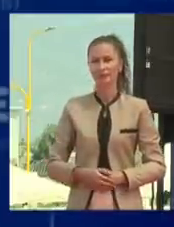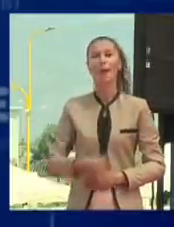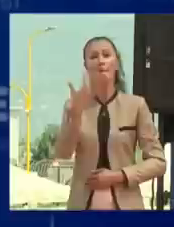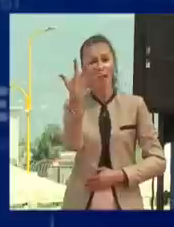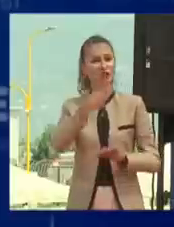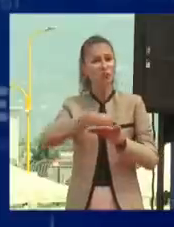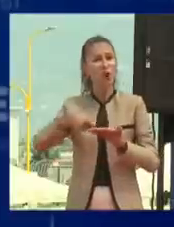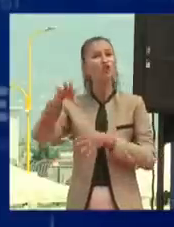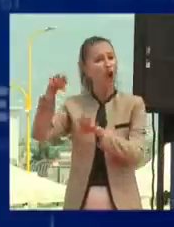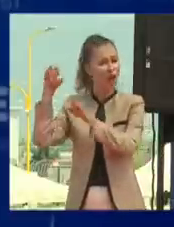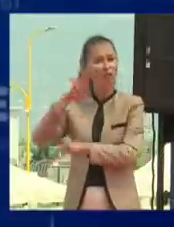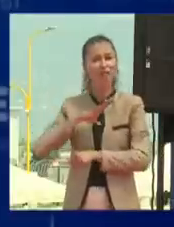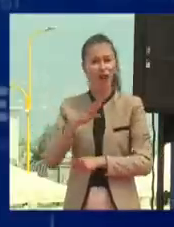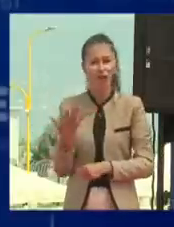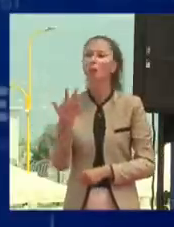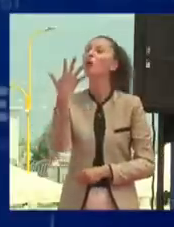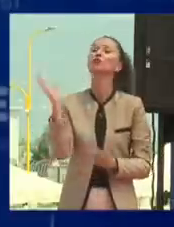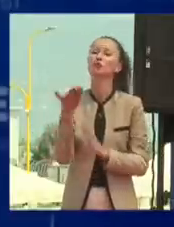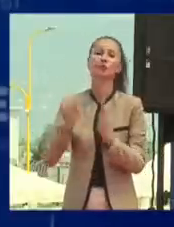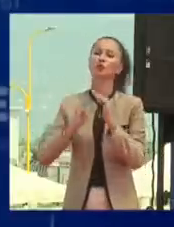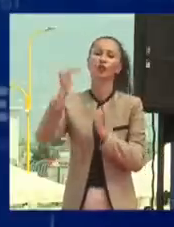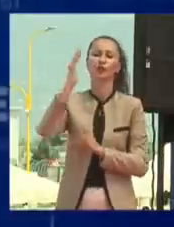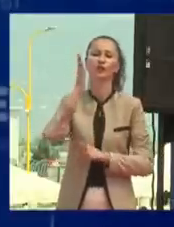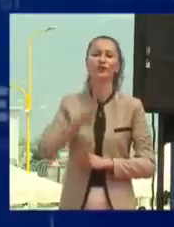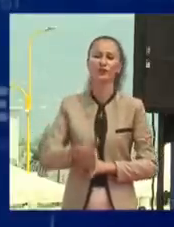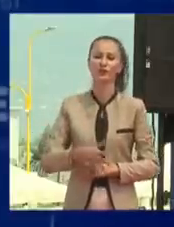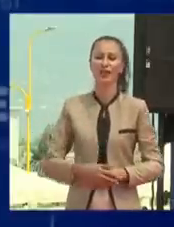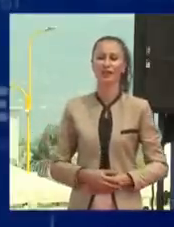Beş maaş, ya beş maaş değil, beşi geçtik çoktan.